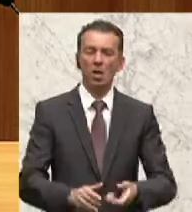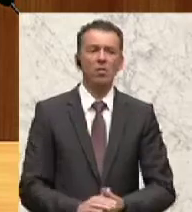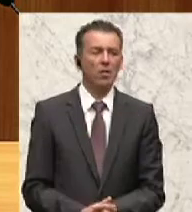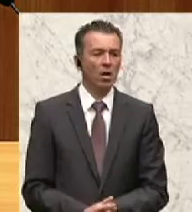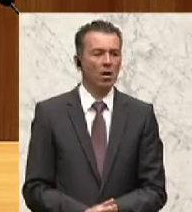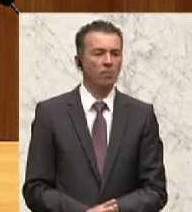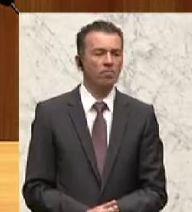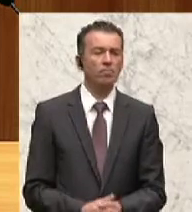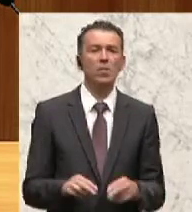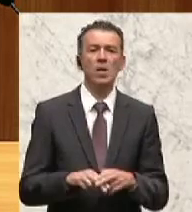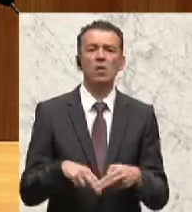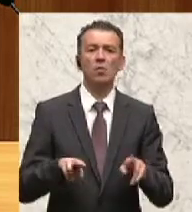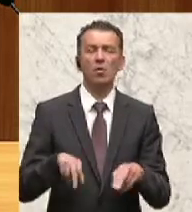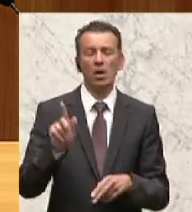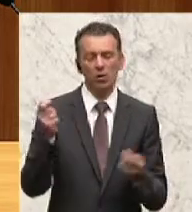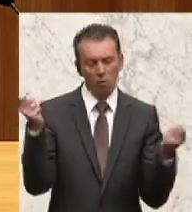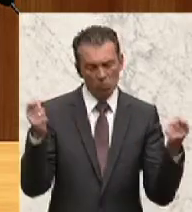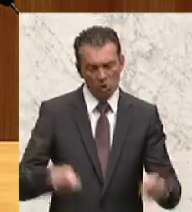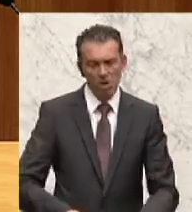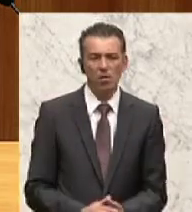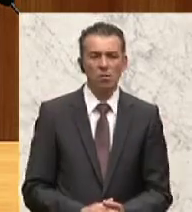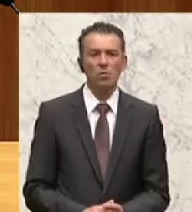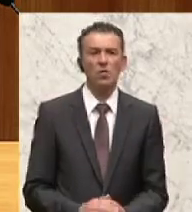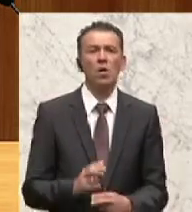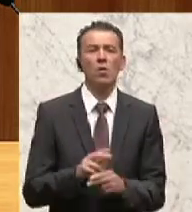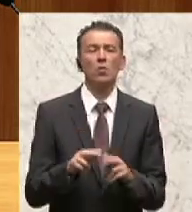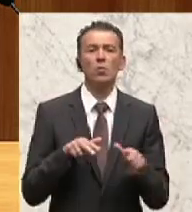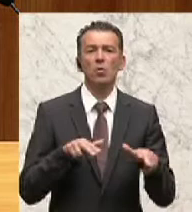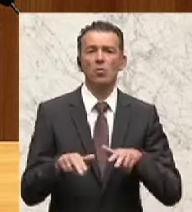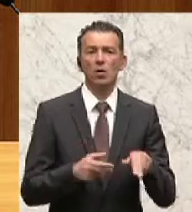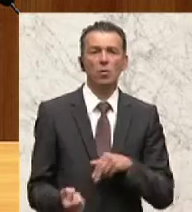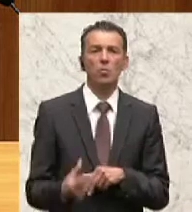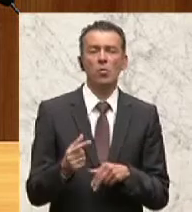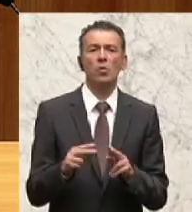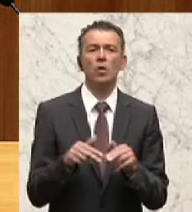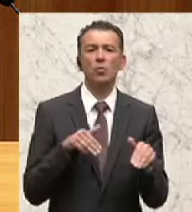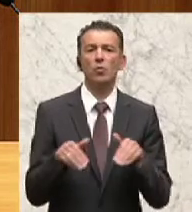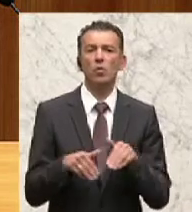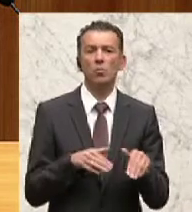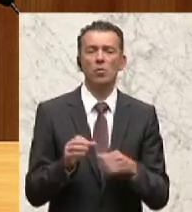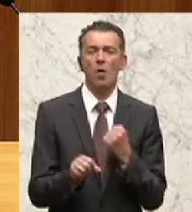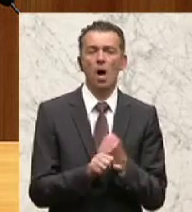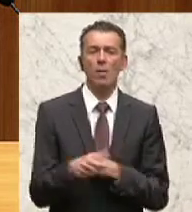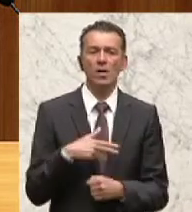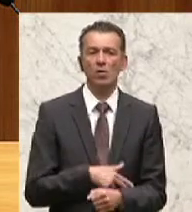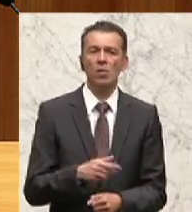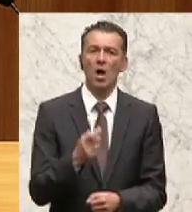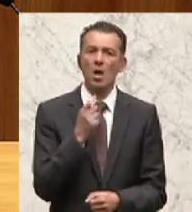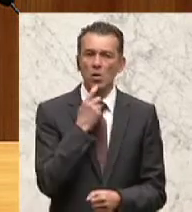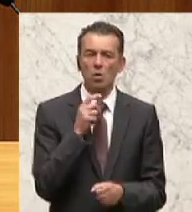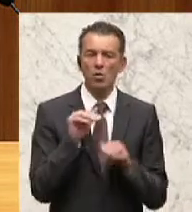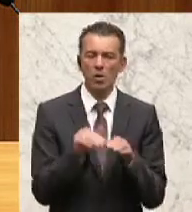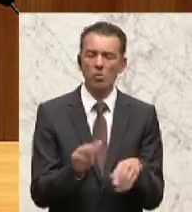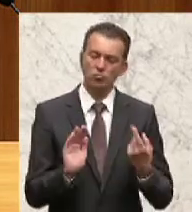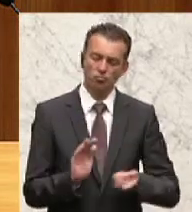Der Nationalrat wolle beschließen, die österreichische Bundesregierung, insbesondere der Bundesminister für Arbeit, Soziales und Konsumentenschutz, wird